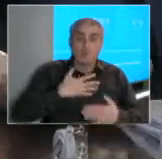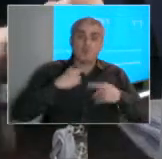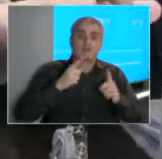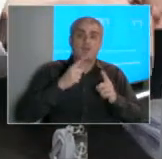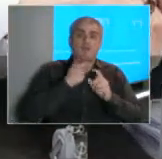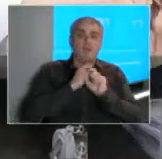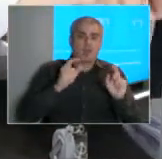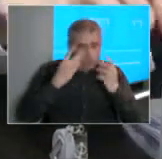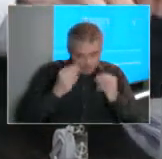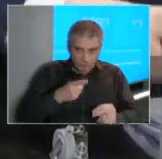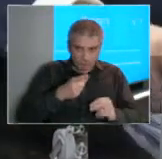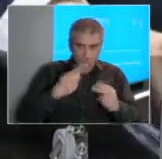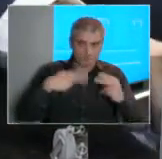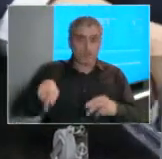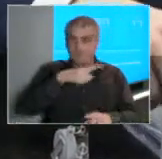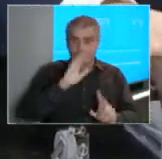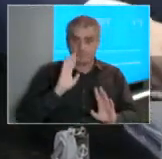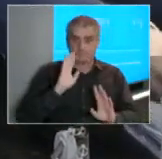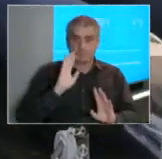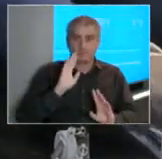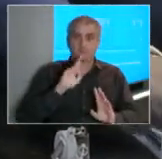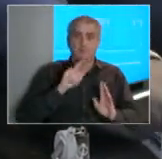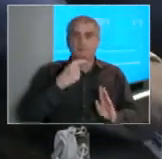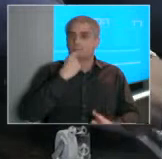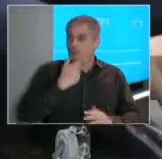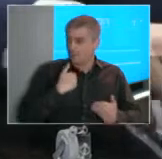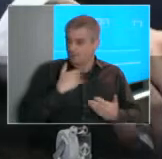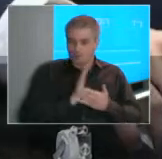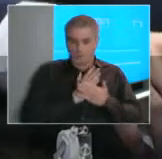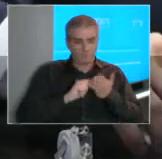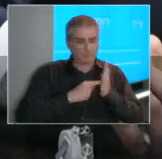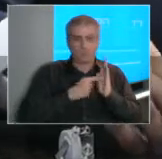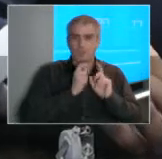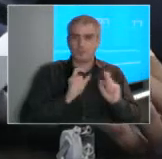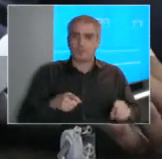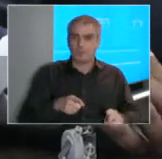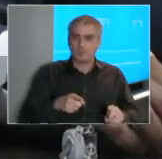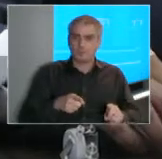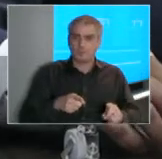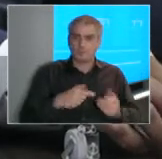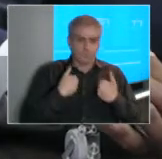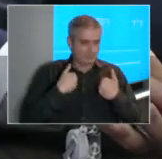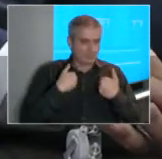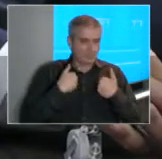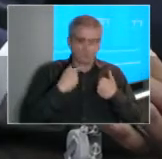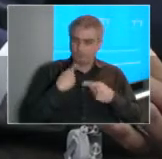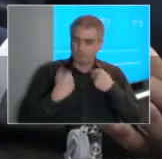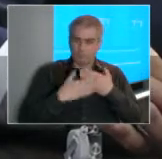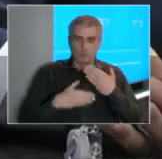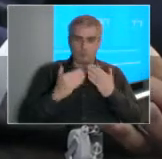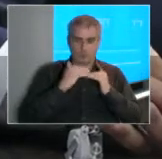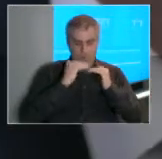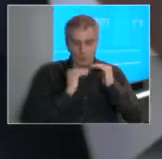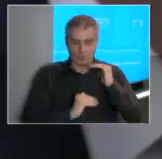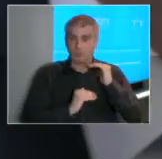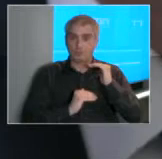נבלים מהגירעון, וטוב שהם מהלכים עלינו, הם מרימים את זה. בוא, אנחנו קבענו את יעד הגירעון. אנחנו בשנים האחרונות הורדנו